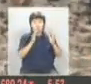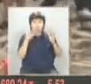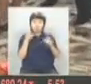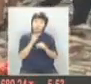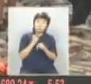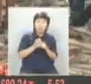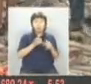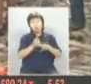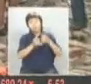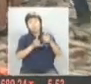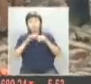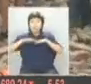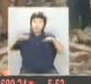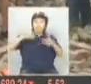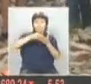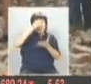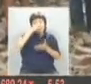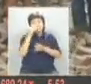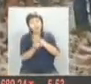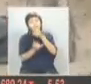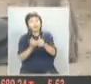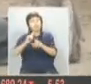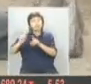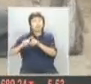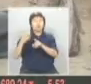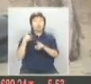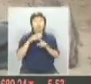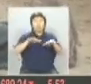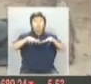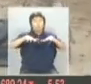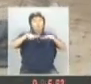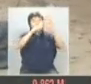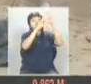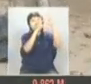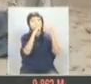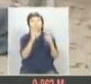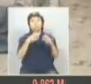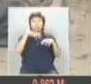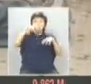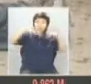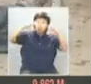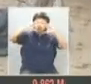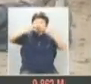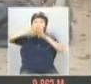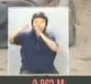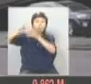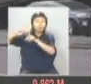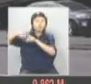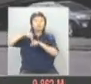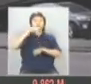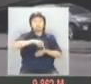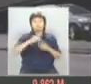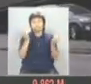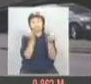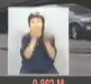เดๆไปโงเรียนขนาดนี้ยไม่สามารถยนยนได้วามีผู้เสียชีวตหรอไม่แต่ยอมรับวามีความเสียหายยงมากต่ออาคาร